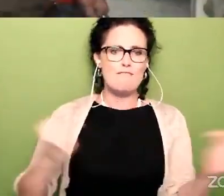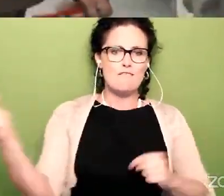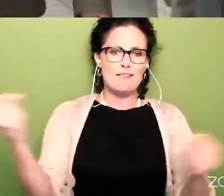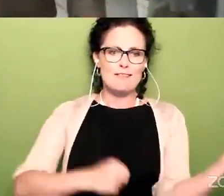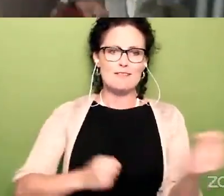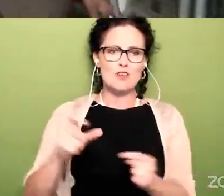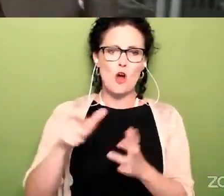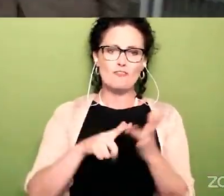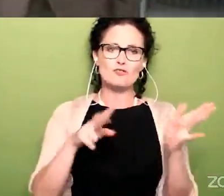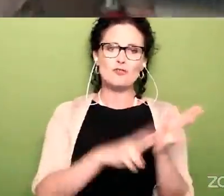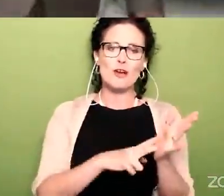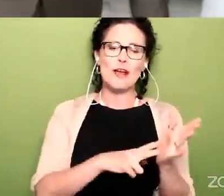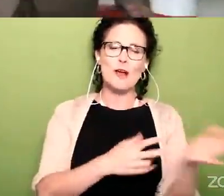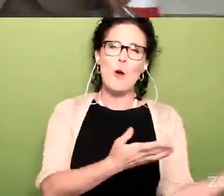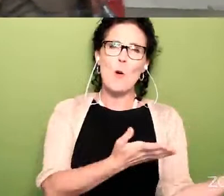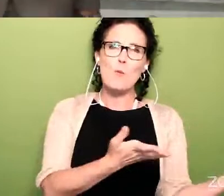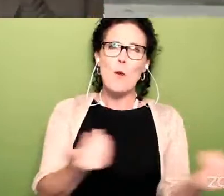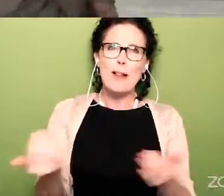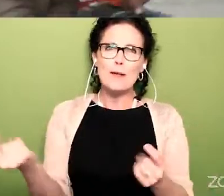अगर दुश्मन